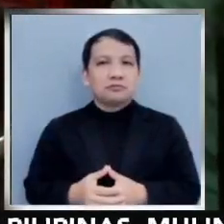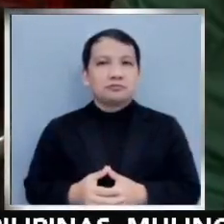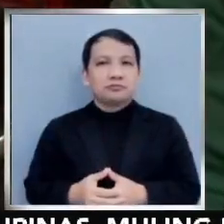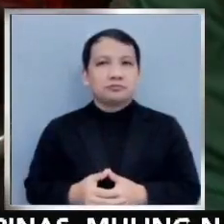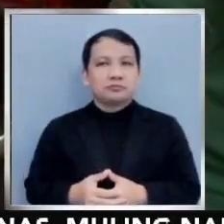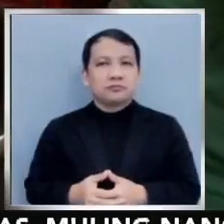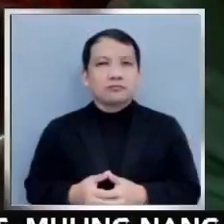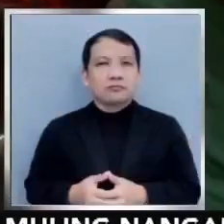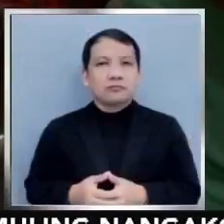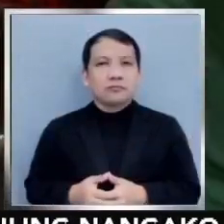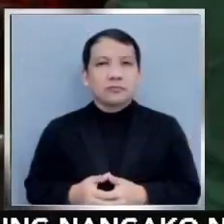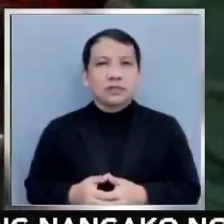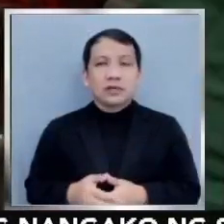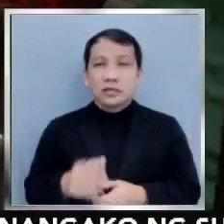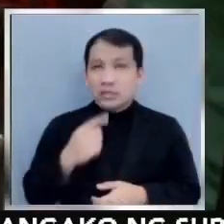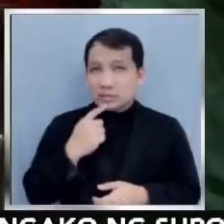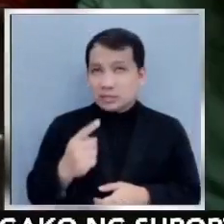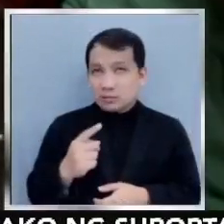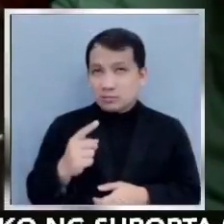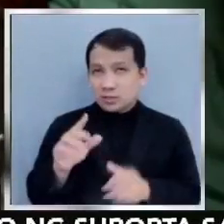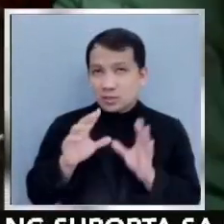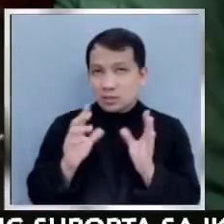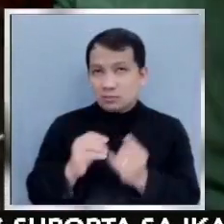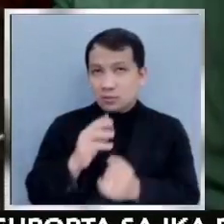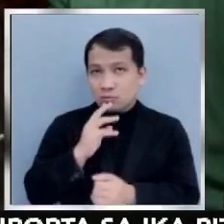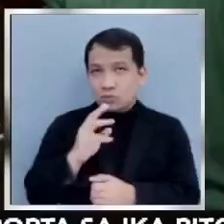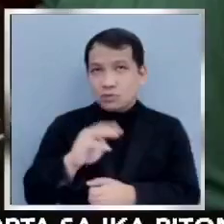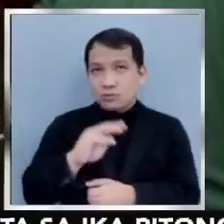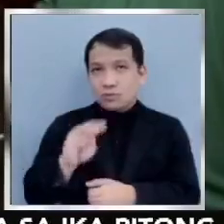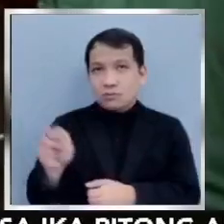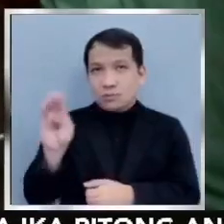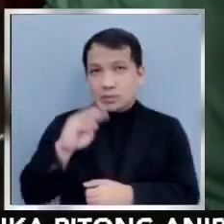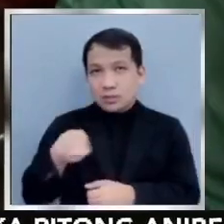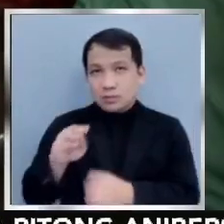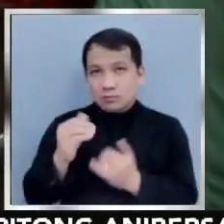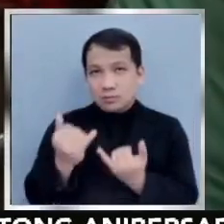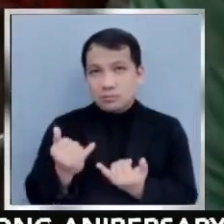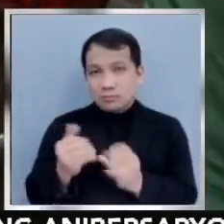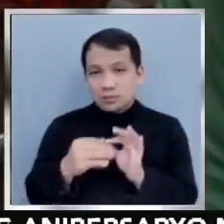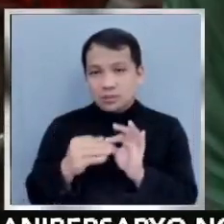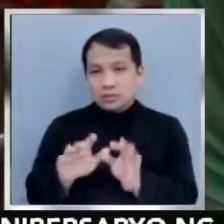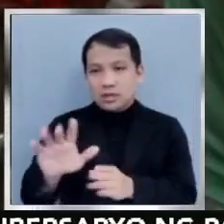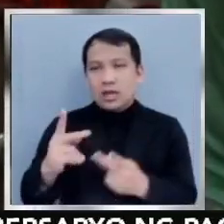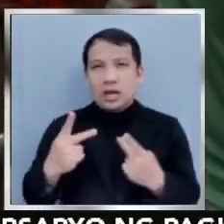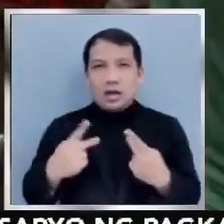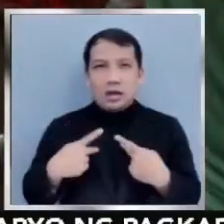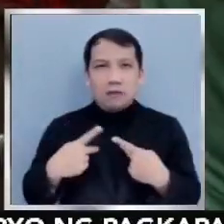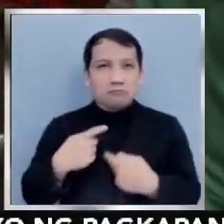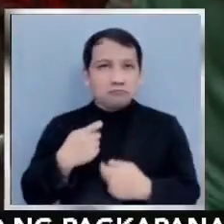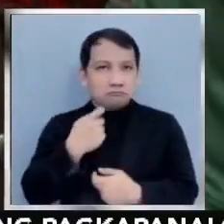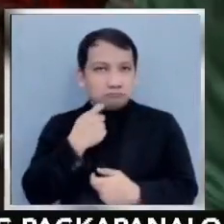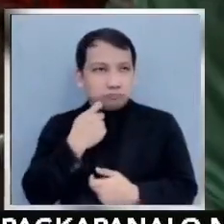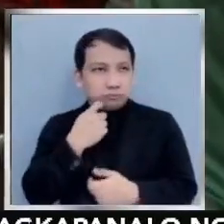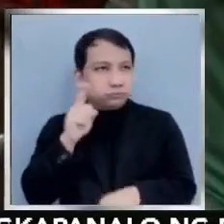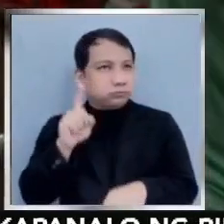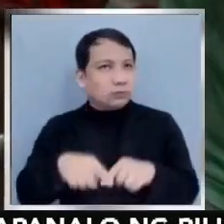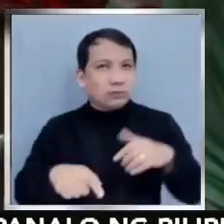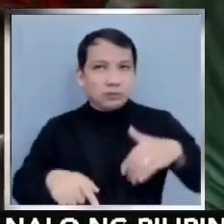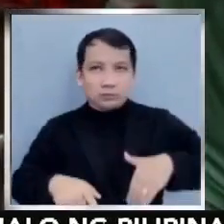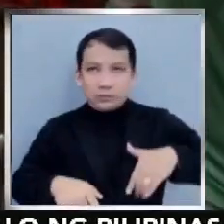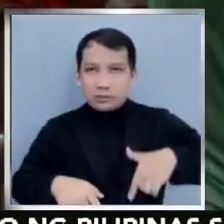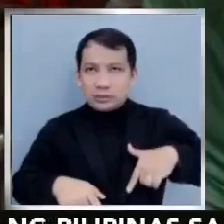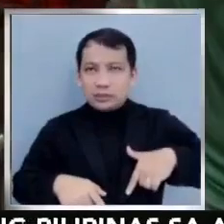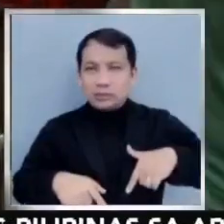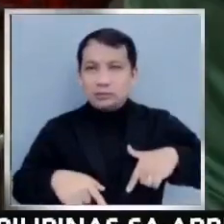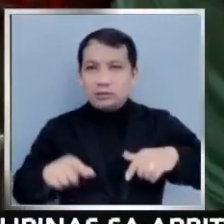Ayon po sa Maynilad ay may mga lugar ngayong gabi na maaring maantala no yung pagka-delay ng tubig at maaari